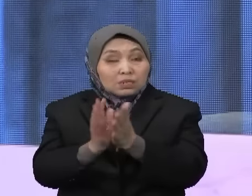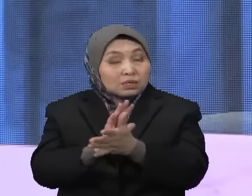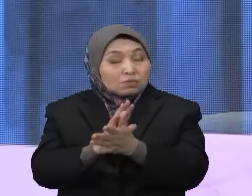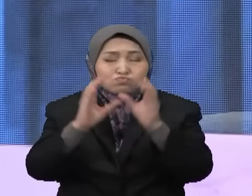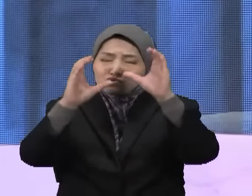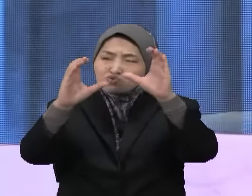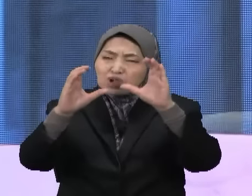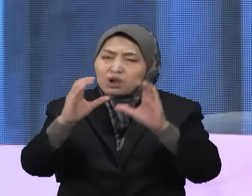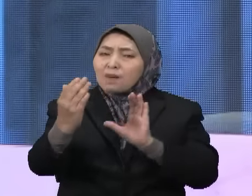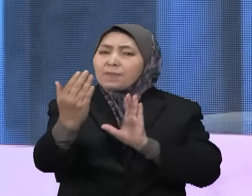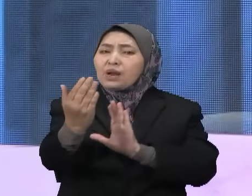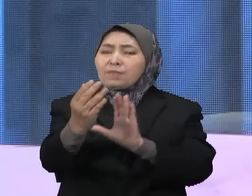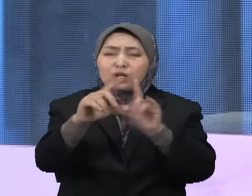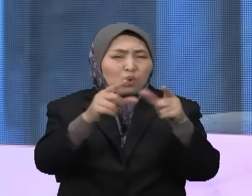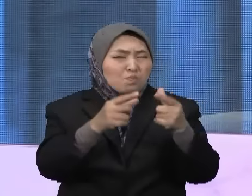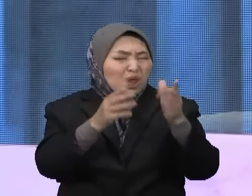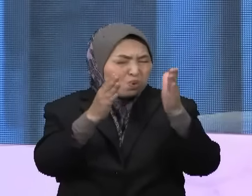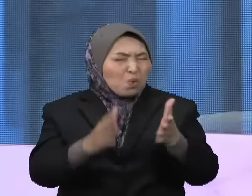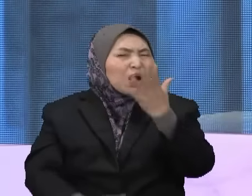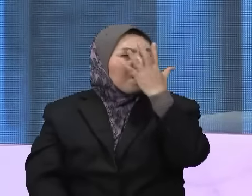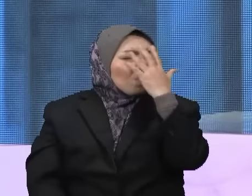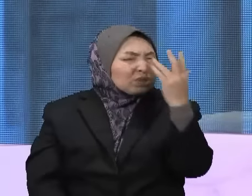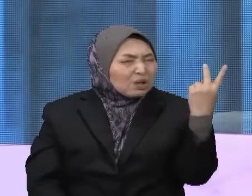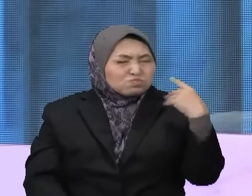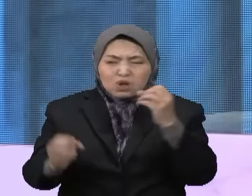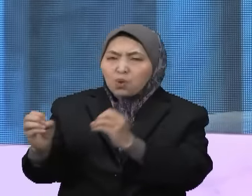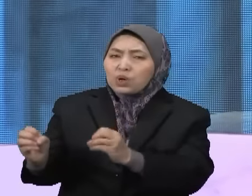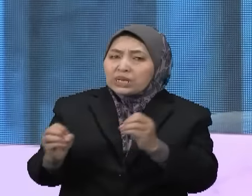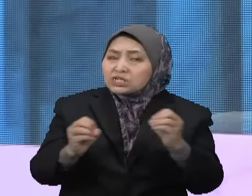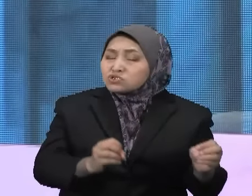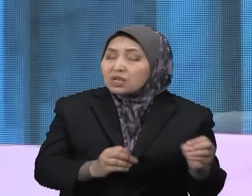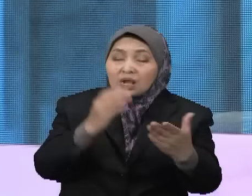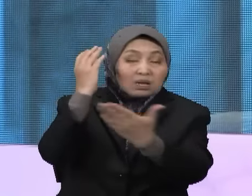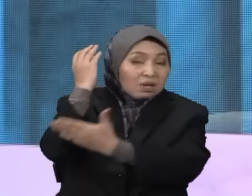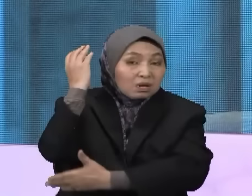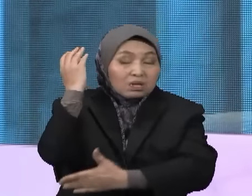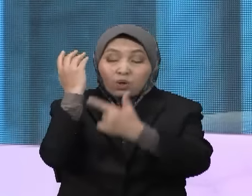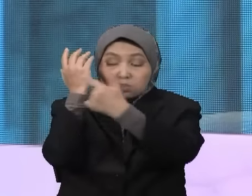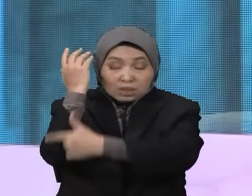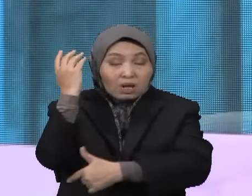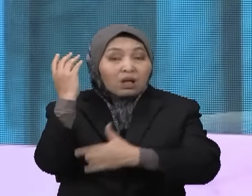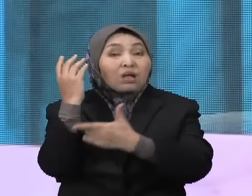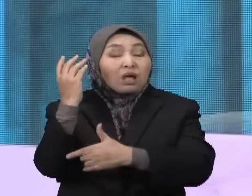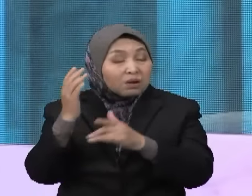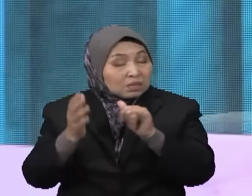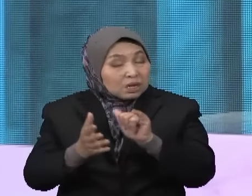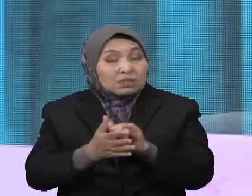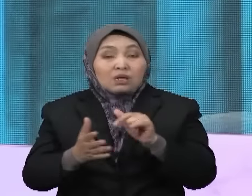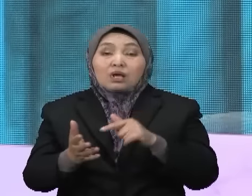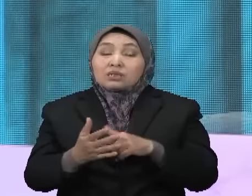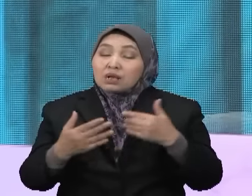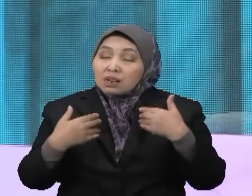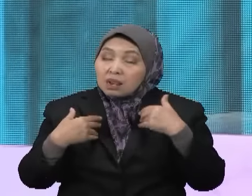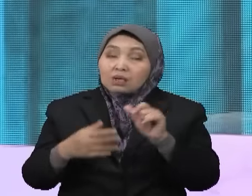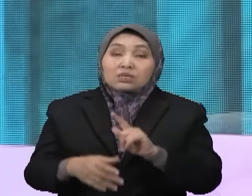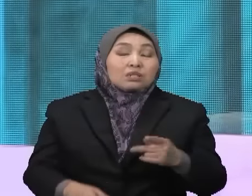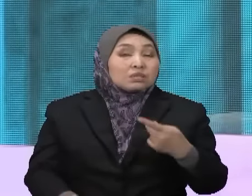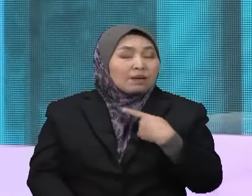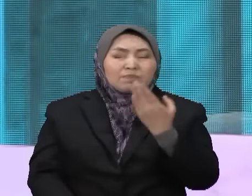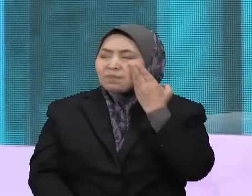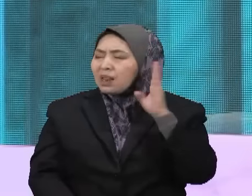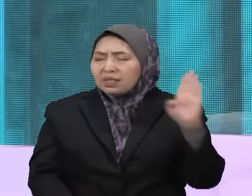cara berhadapan dengan kumpulan orang munafik dalam satu organisasi, dalam sebuah negeri negara ini, fa'ridu anhum, say. Iaitu